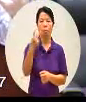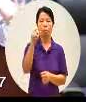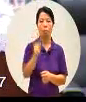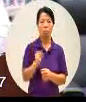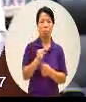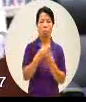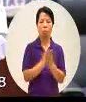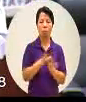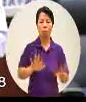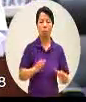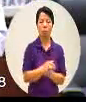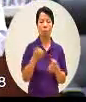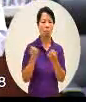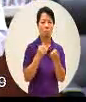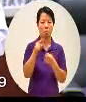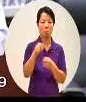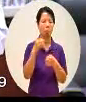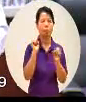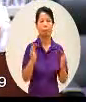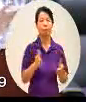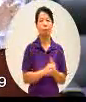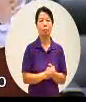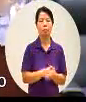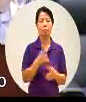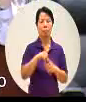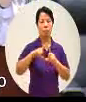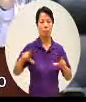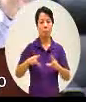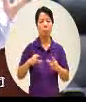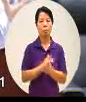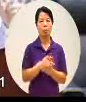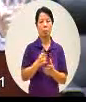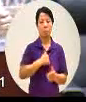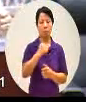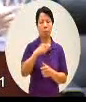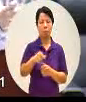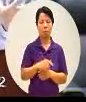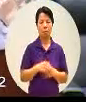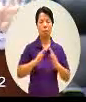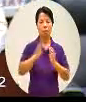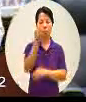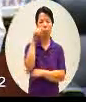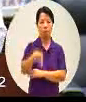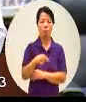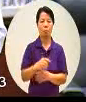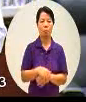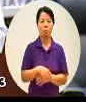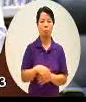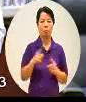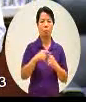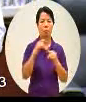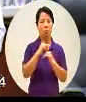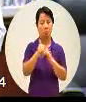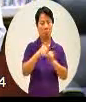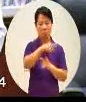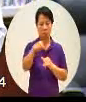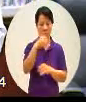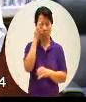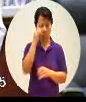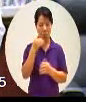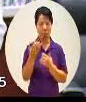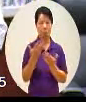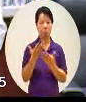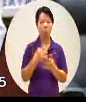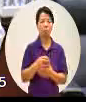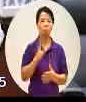我们不是要讨论到那边啊，你大项的还是说你真的我们市政府做的，不然被谁是看有，可是百姓最关心